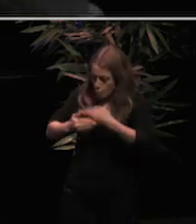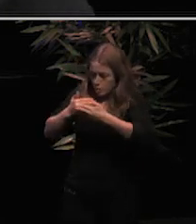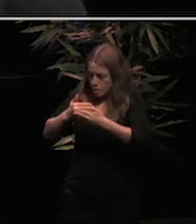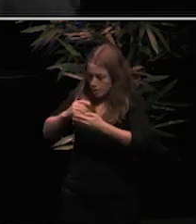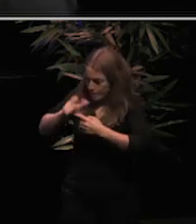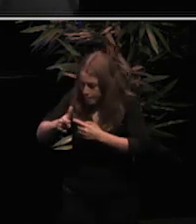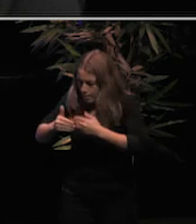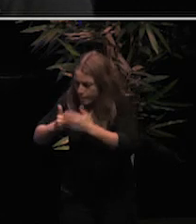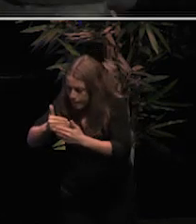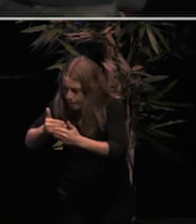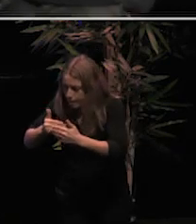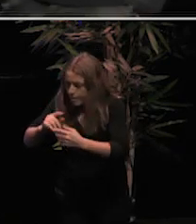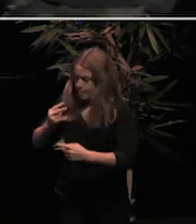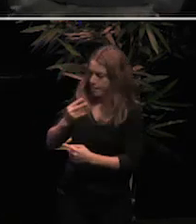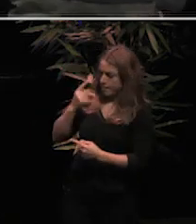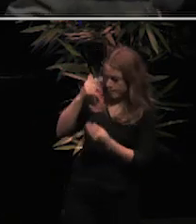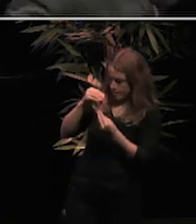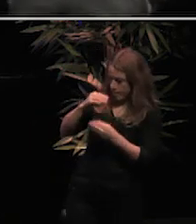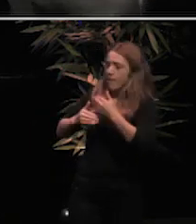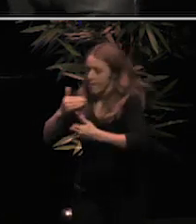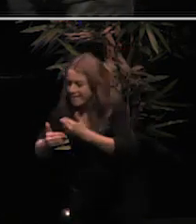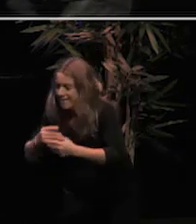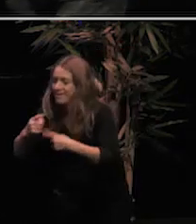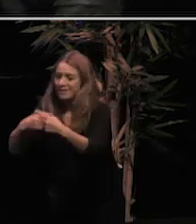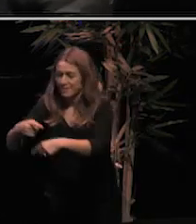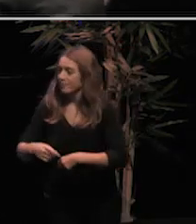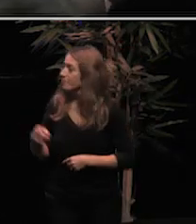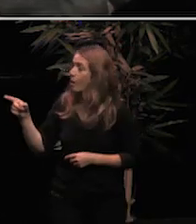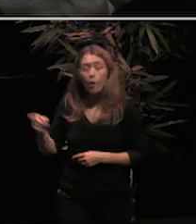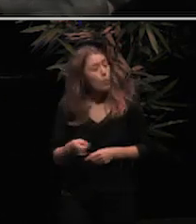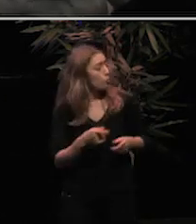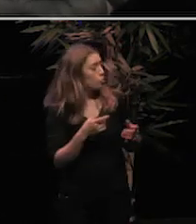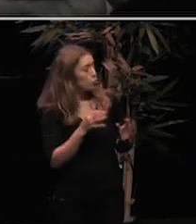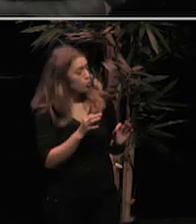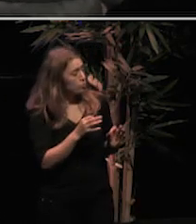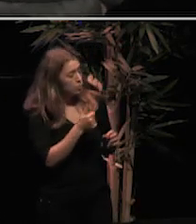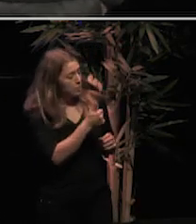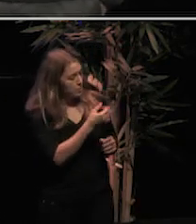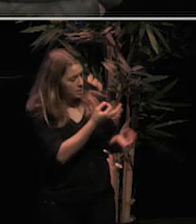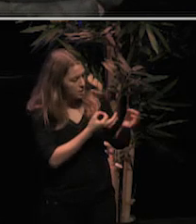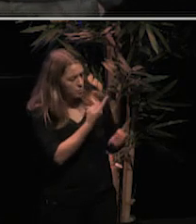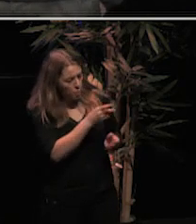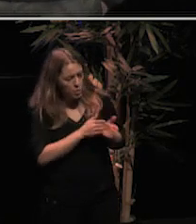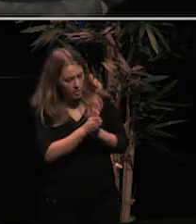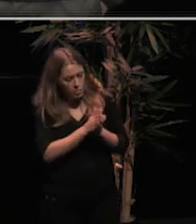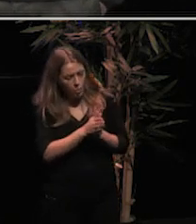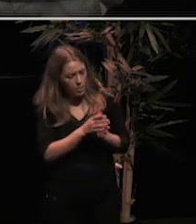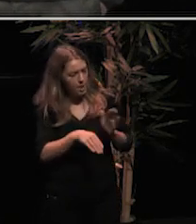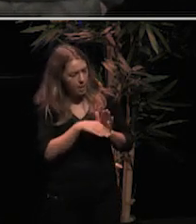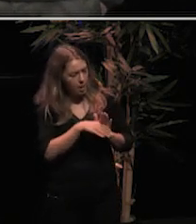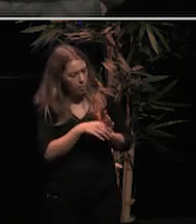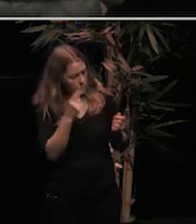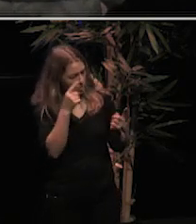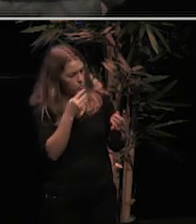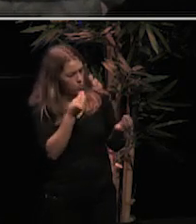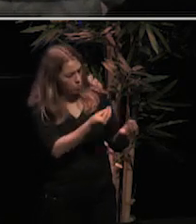un peu plus loin. Alors là, on parle clairement des motivations qui poussent alors là, dans sa situation, Armel a se dépasser.